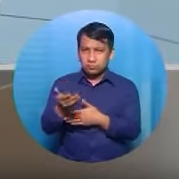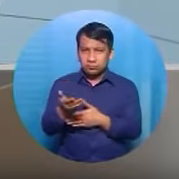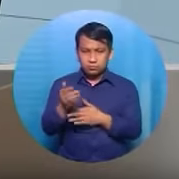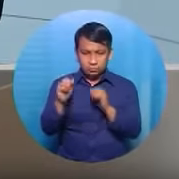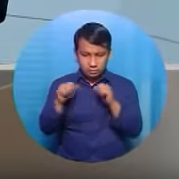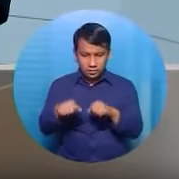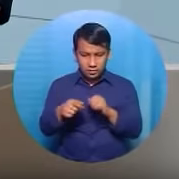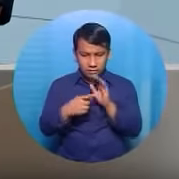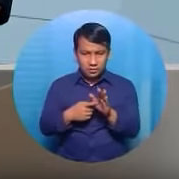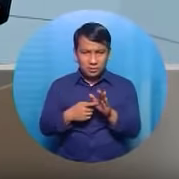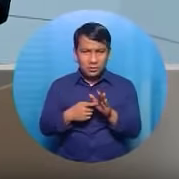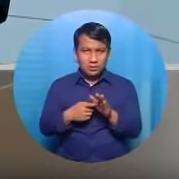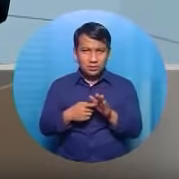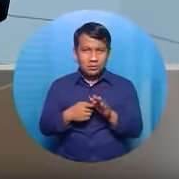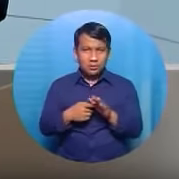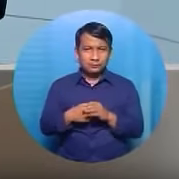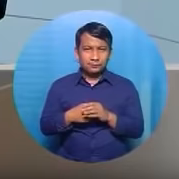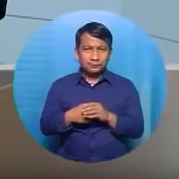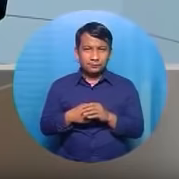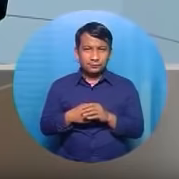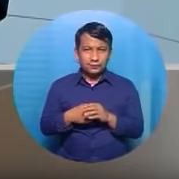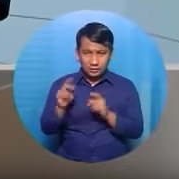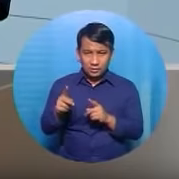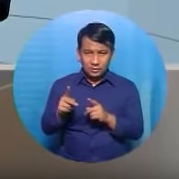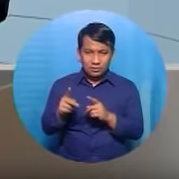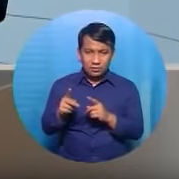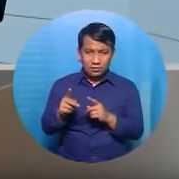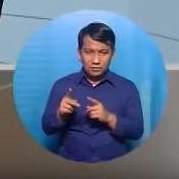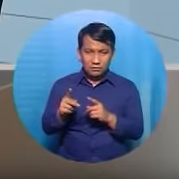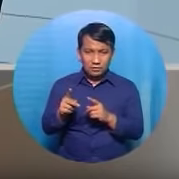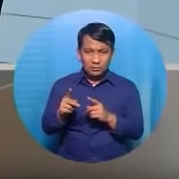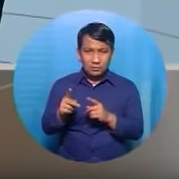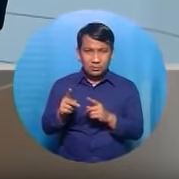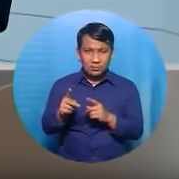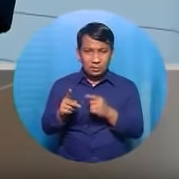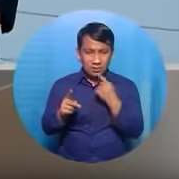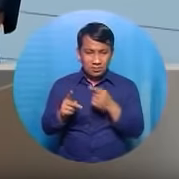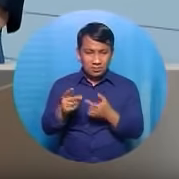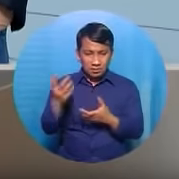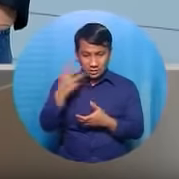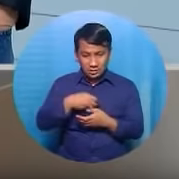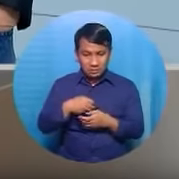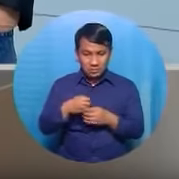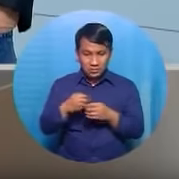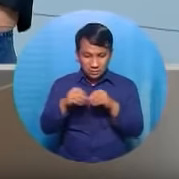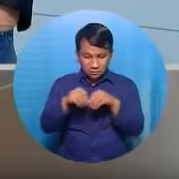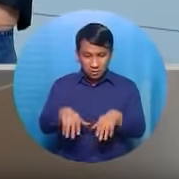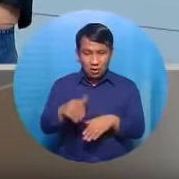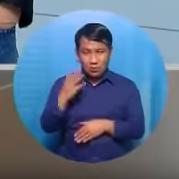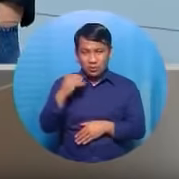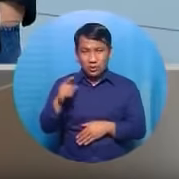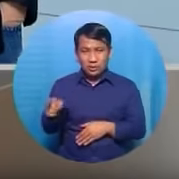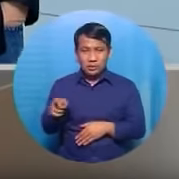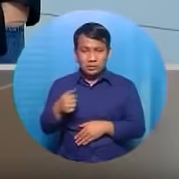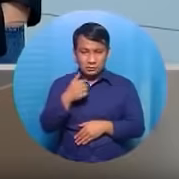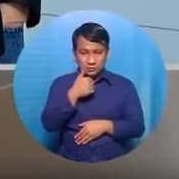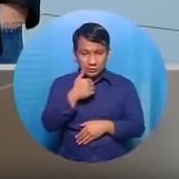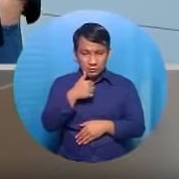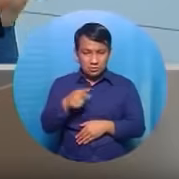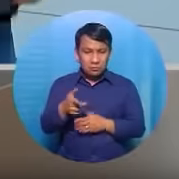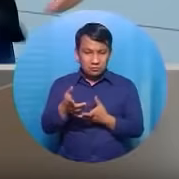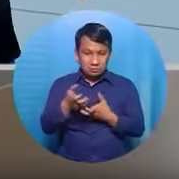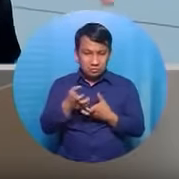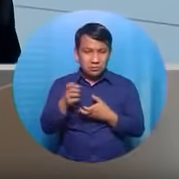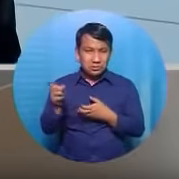po din pag-usapan nyo yung annulment. Mga ganun ba? Okay? Yes, sir. Yung bang maayos ang paghiwalay nyo kung hindi na talaga kayo mabuo kasi si Mrs. gusto ka talagang pakulong. So, ibig